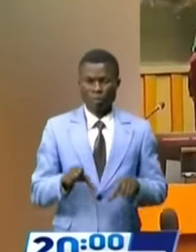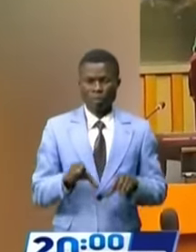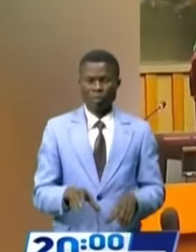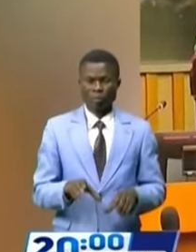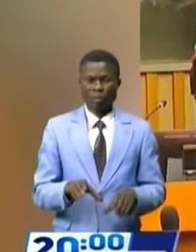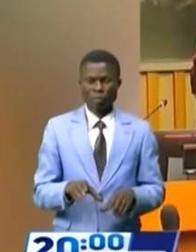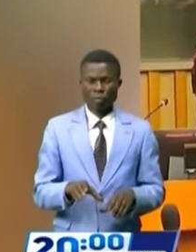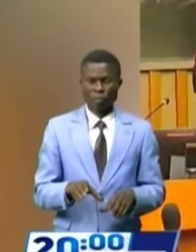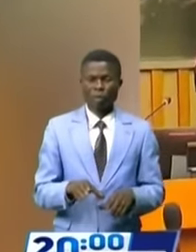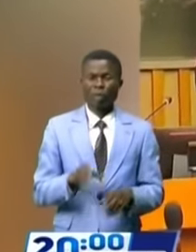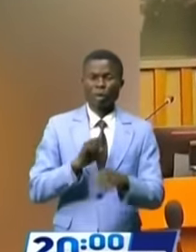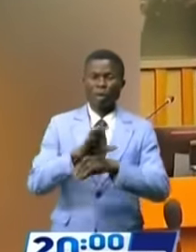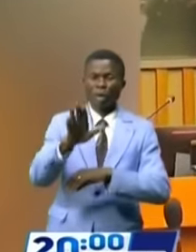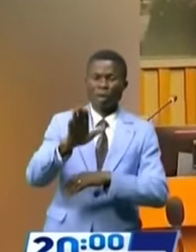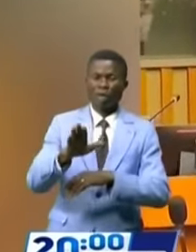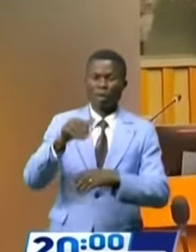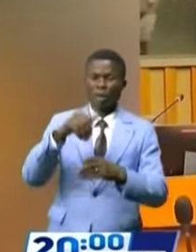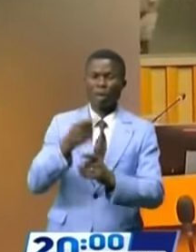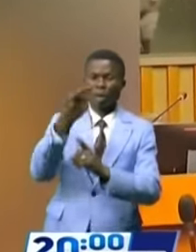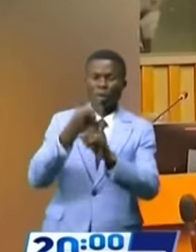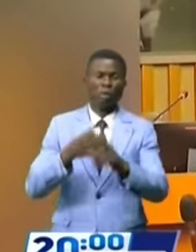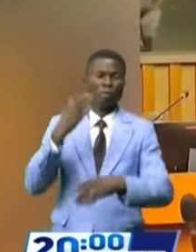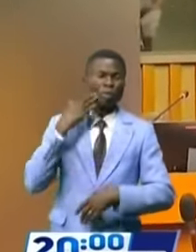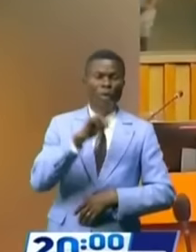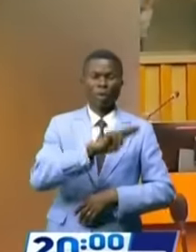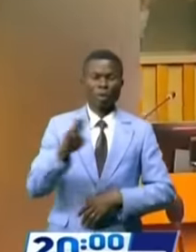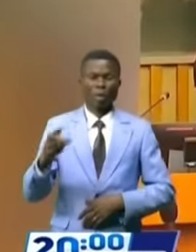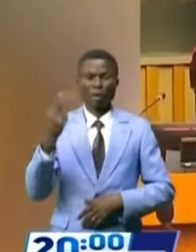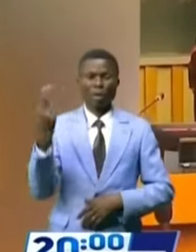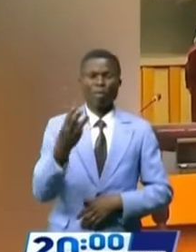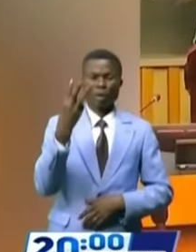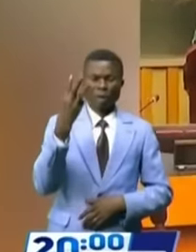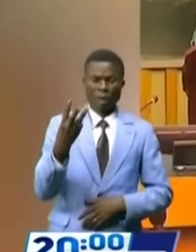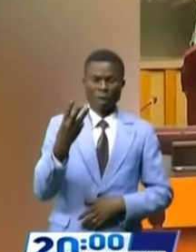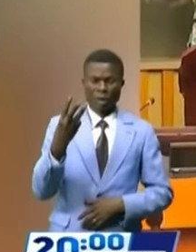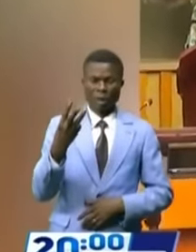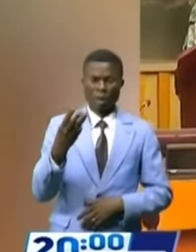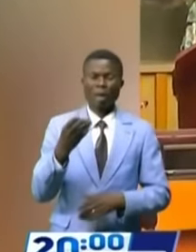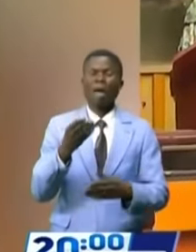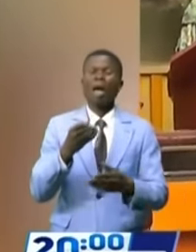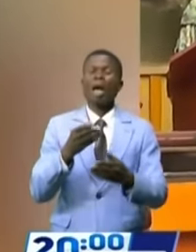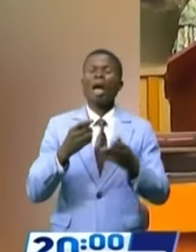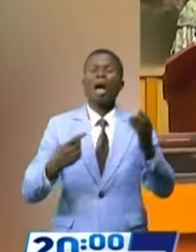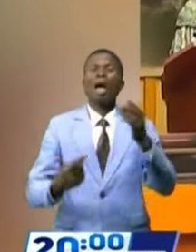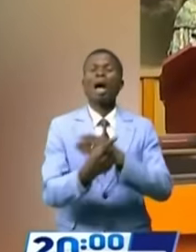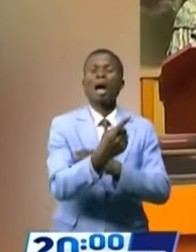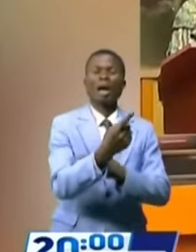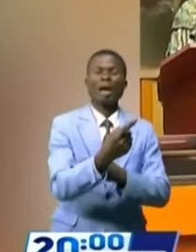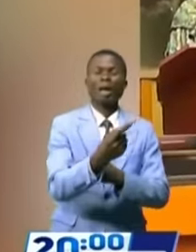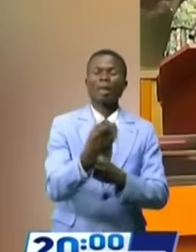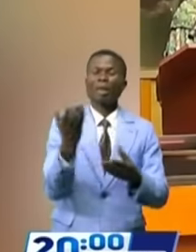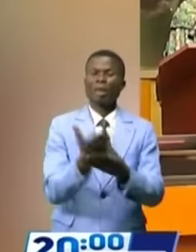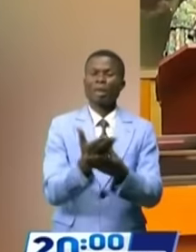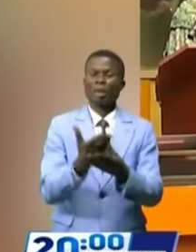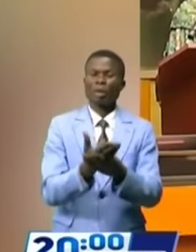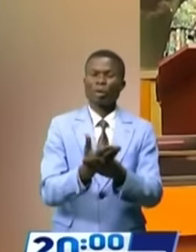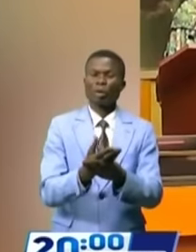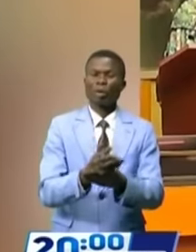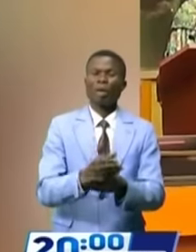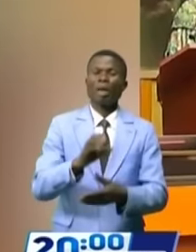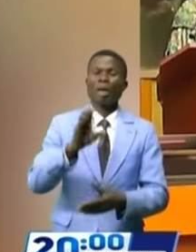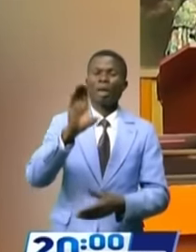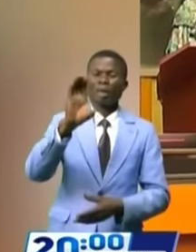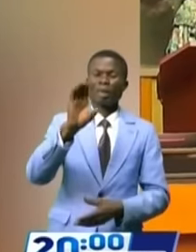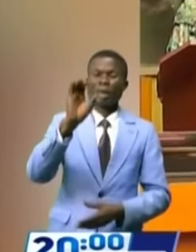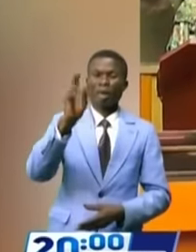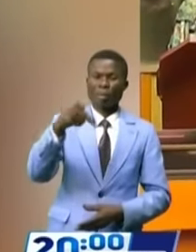a diligenté au cours du mois de mai 2023 une plainte à la Cour pénale internationale contre les